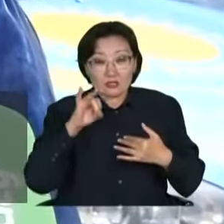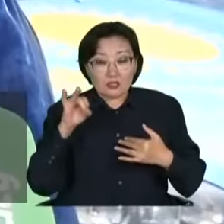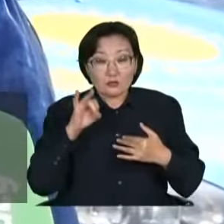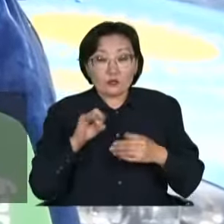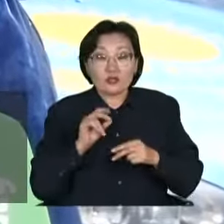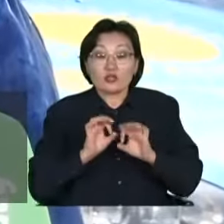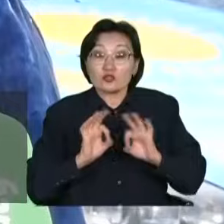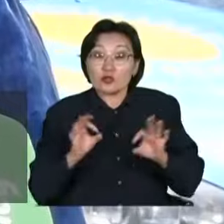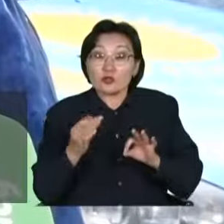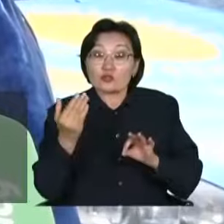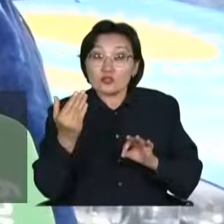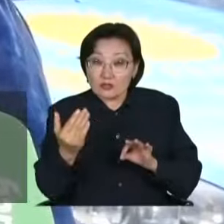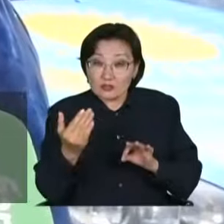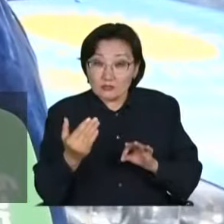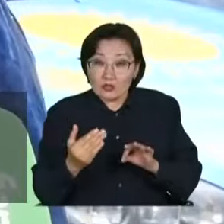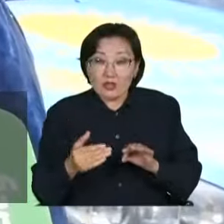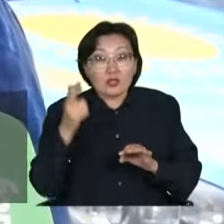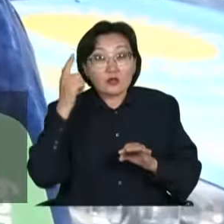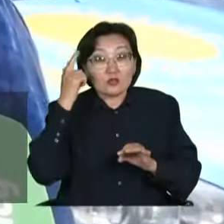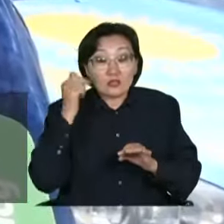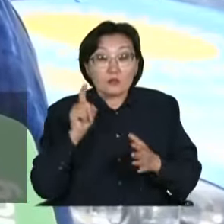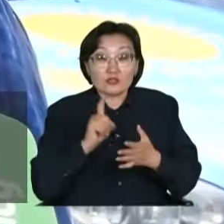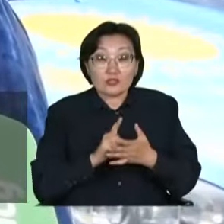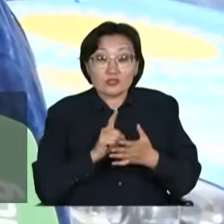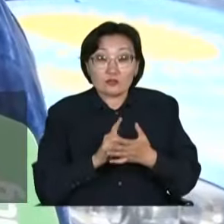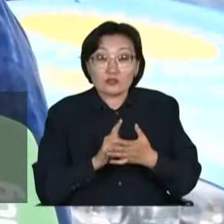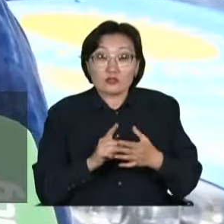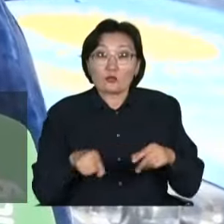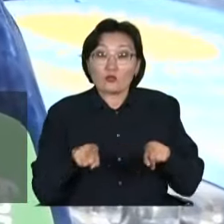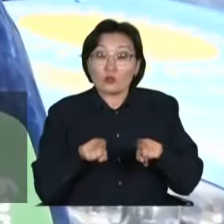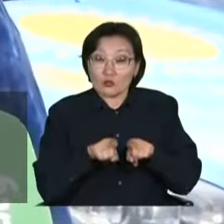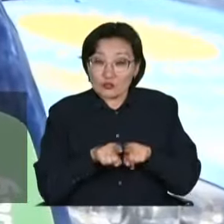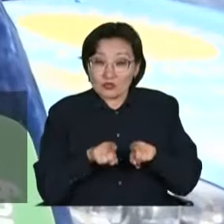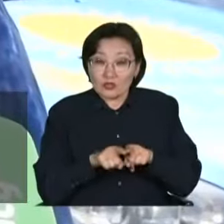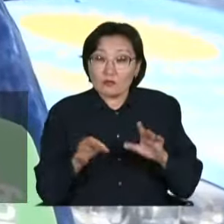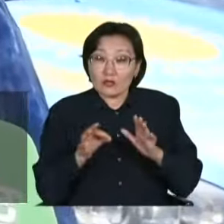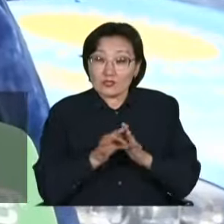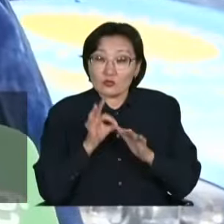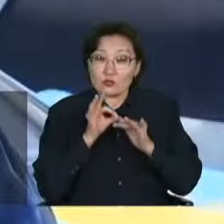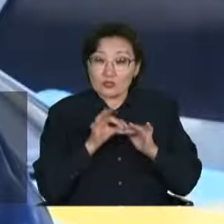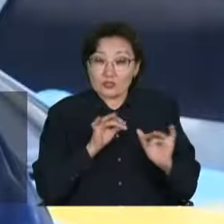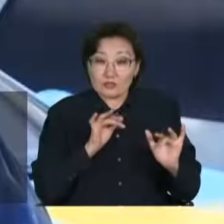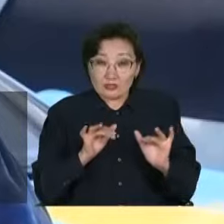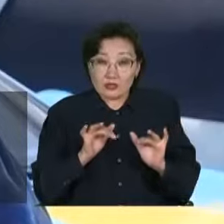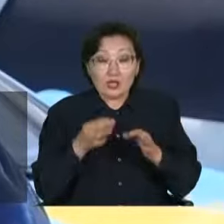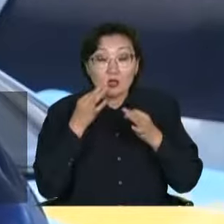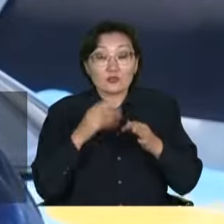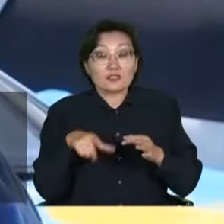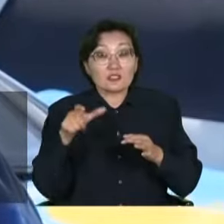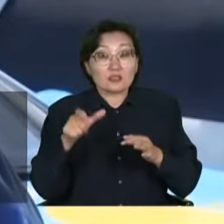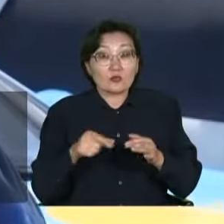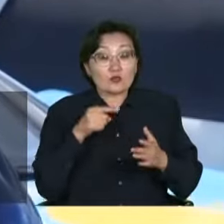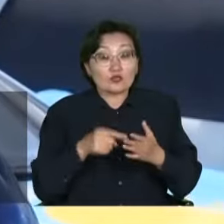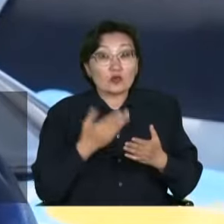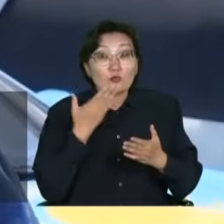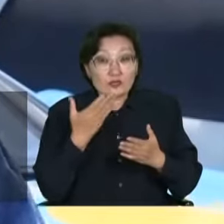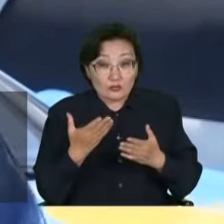және оларды түсіндіріп және біліп жүрсін, біле жүрсін деген айдармен өткізіліп жатырған шара. Кез келген адамға сұрақ